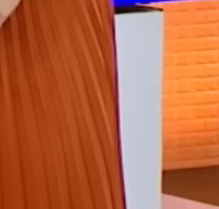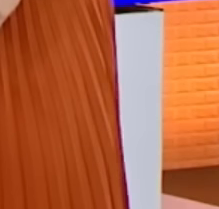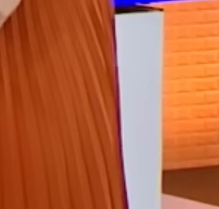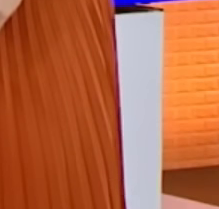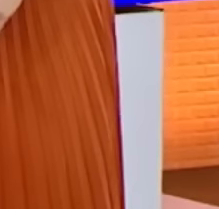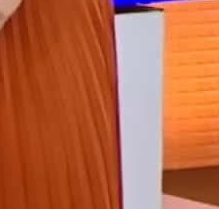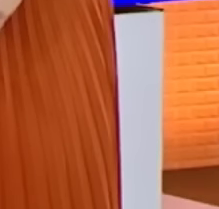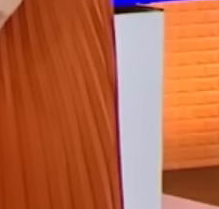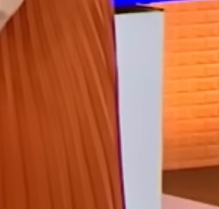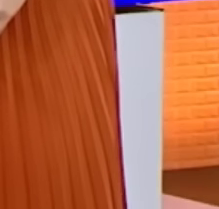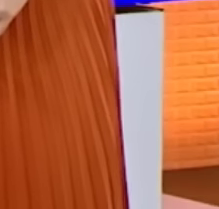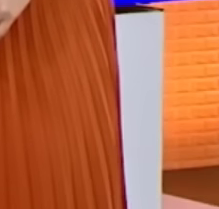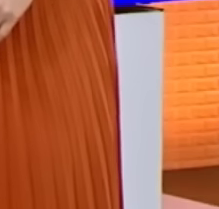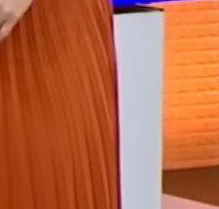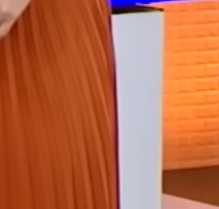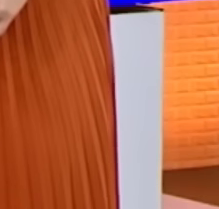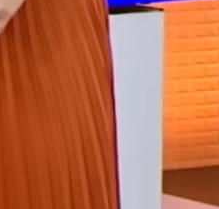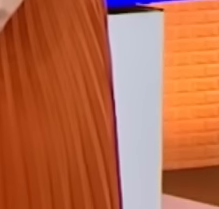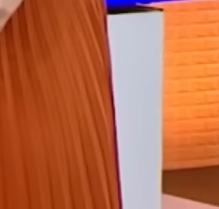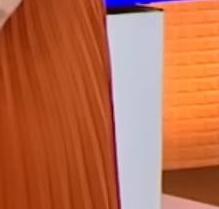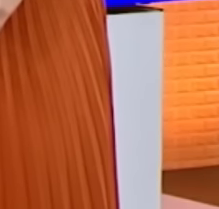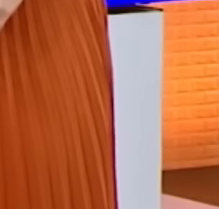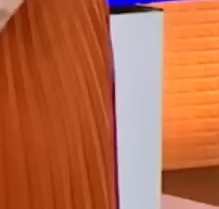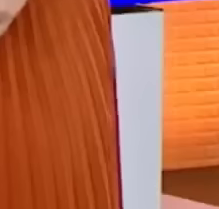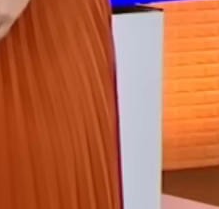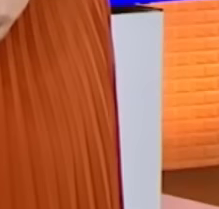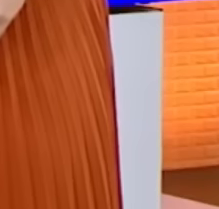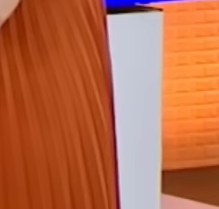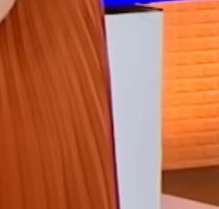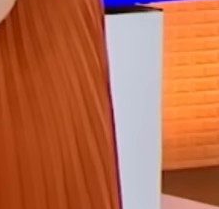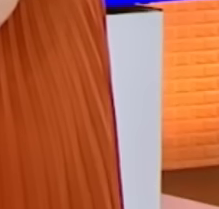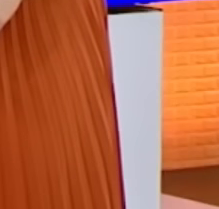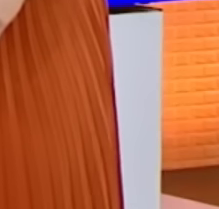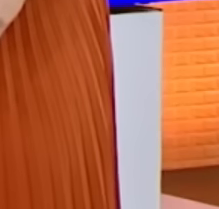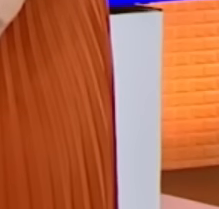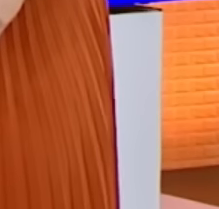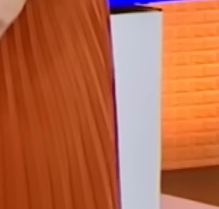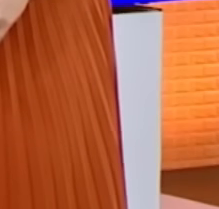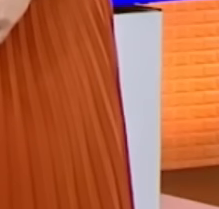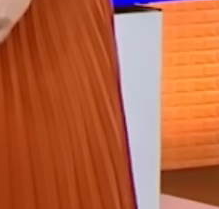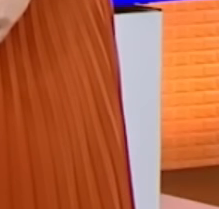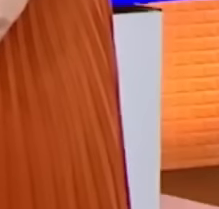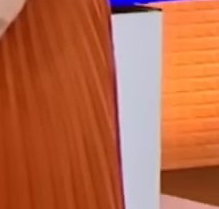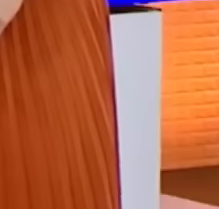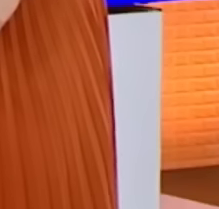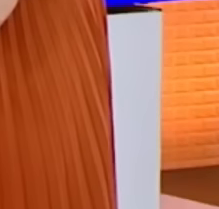mga balita, mag-subscribe sa GMA Integrated News sa YouTube. Sa mga kapuso abroad, subaybayan niyo po